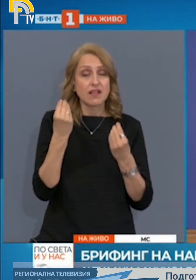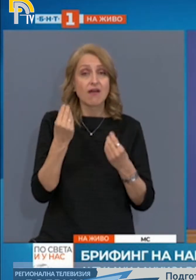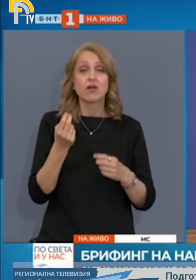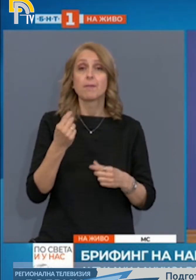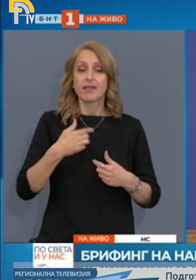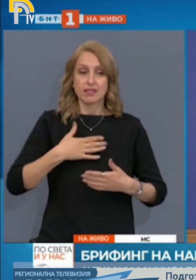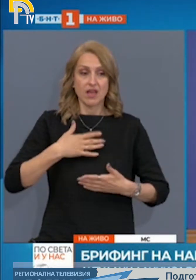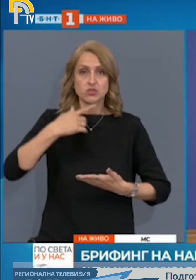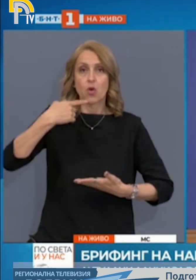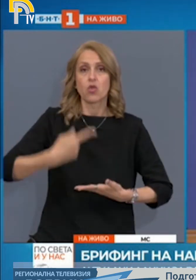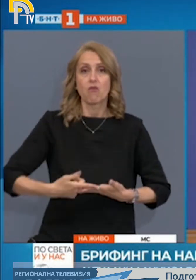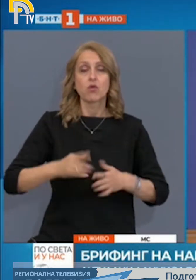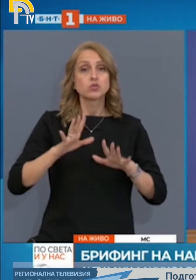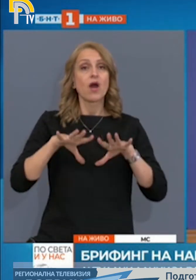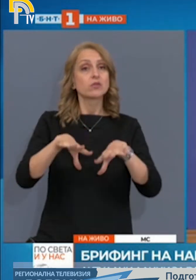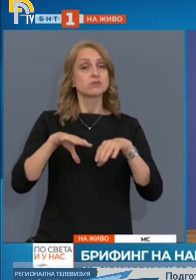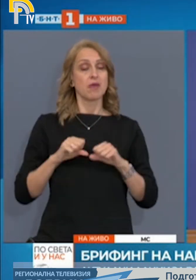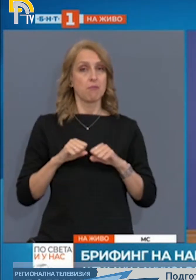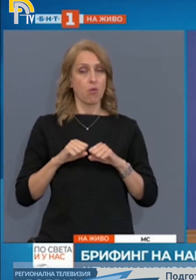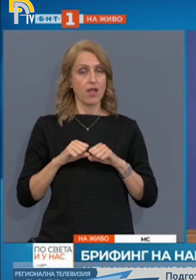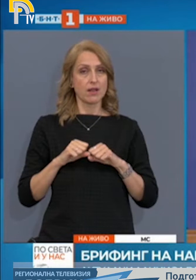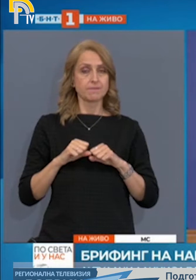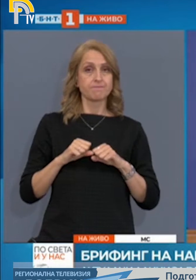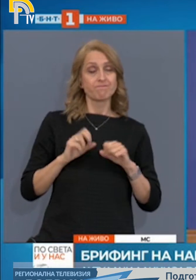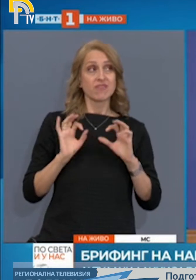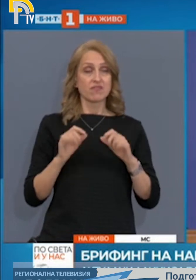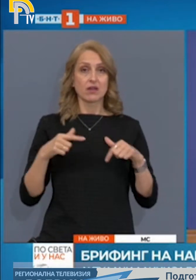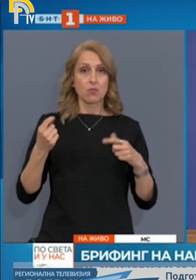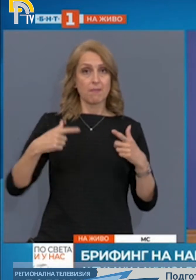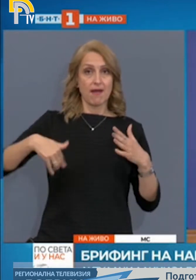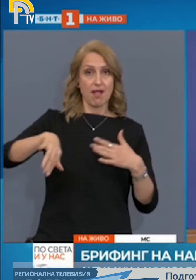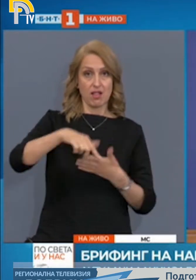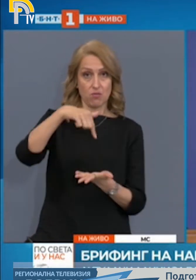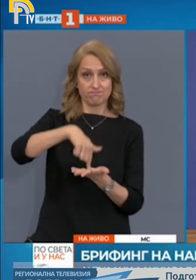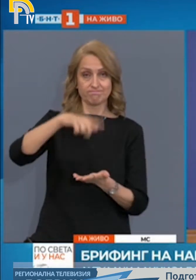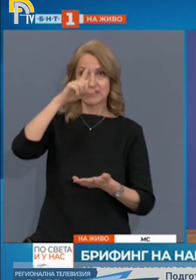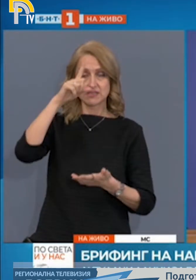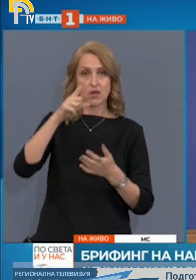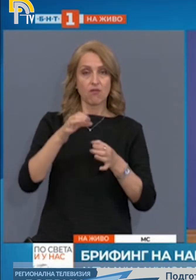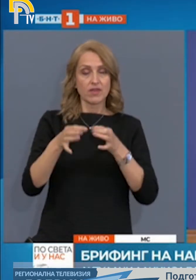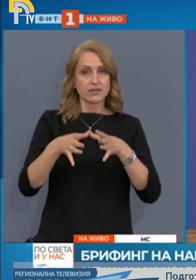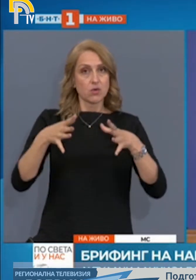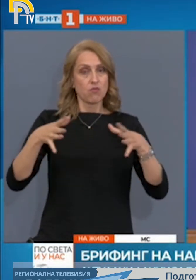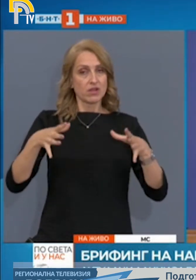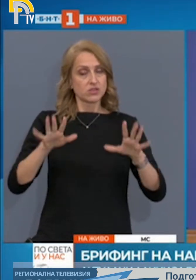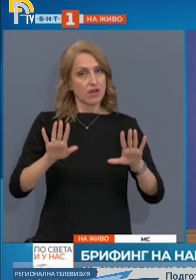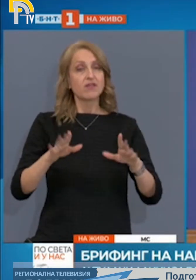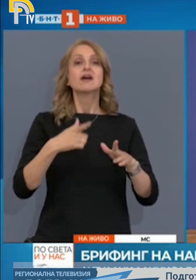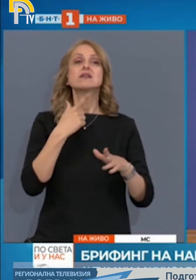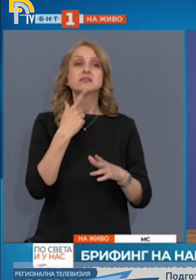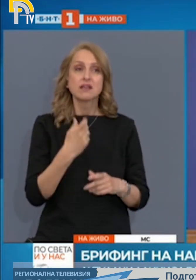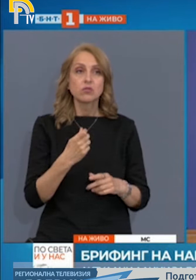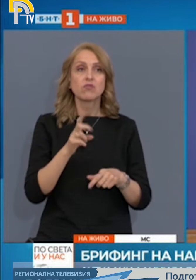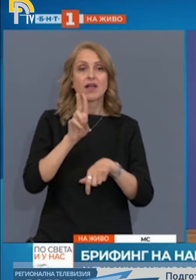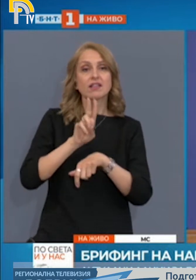която сме поели. Има известно развижване в столицата. Именно за това на 12-часова